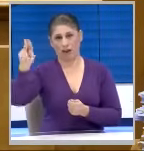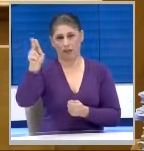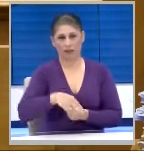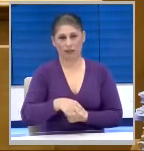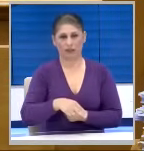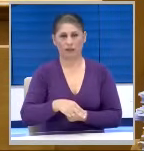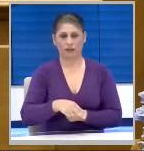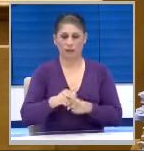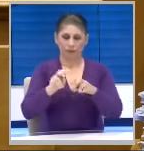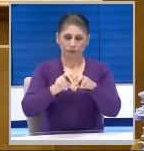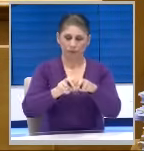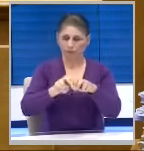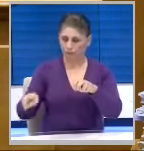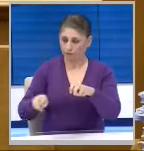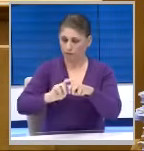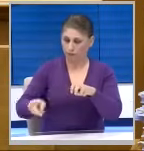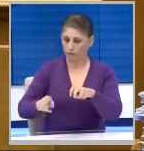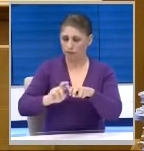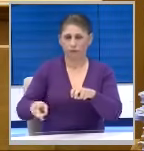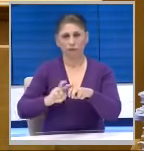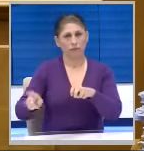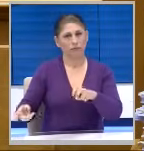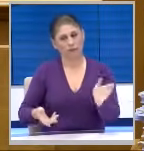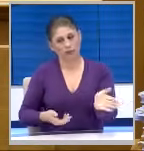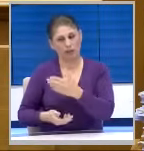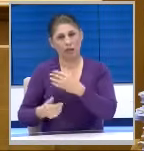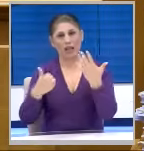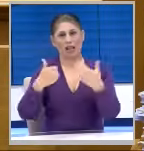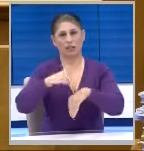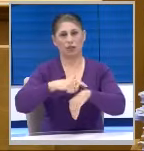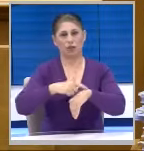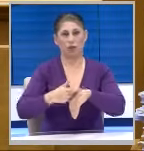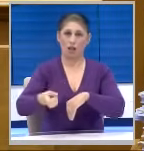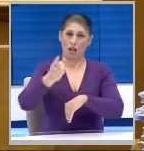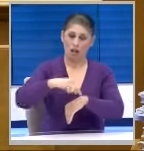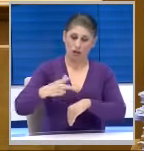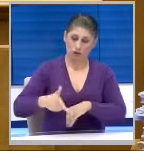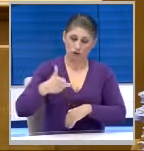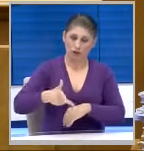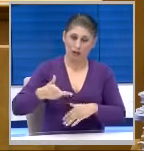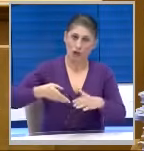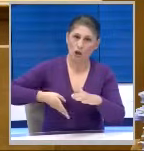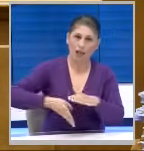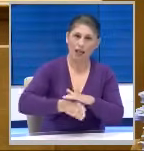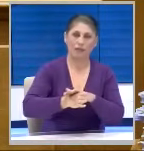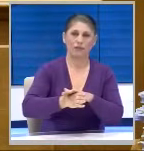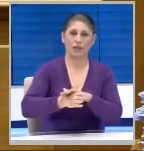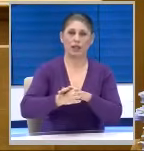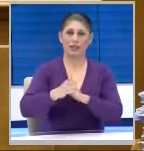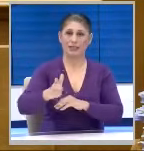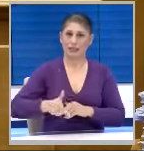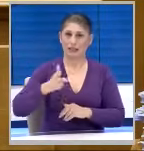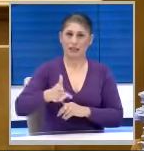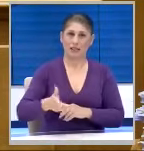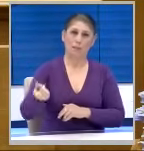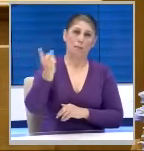οι επιβάτες αποβιβάστηκαν όλοι στις 6 άλλη αμαξοστοιχία αναχώρησε ως αμαξοστοιχία